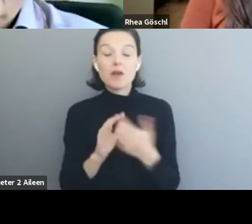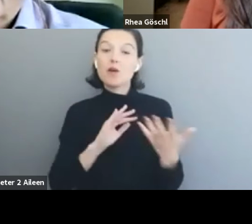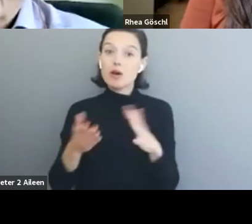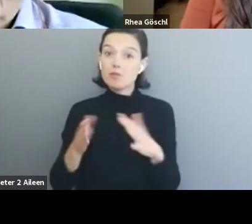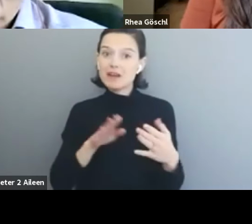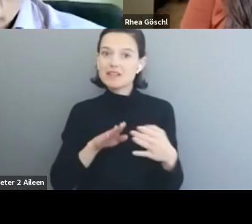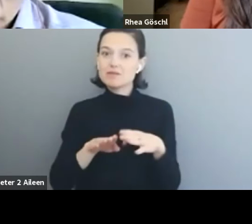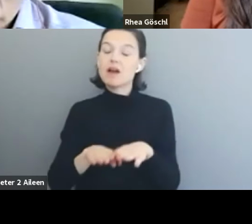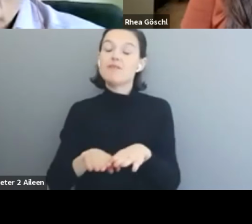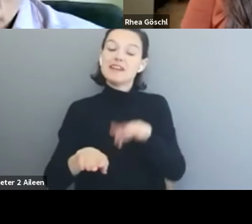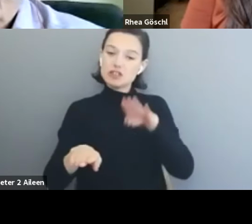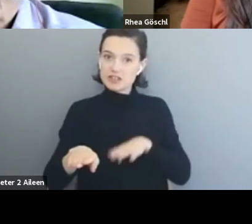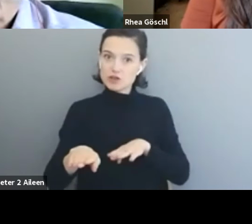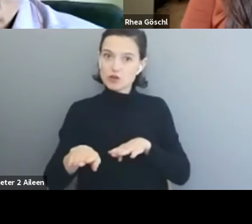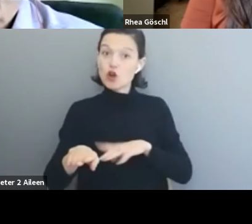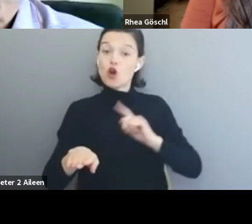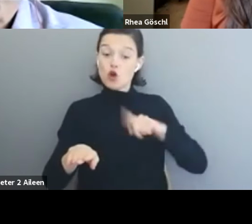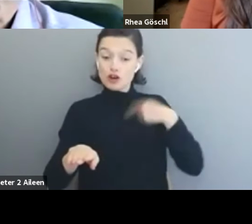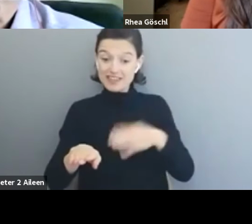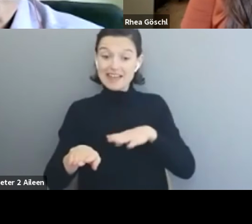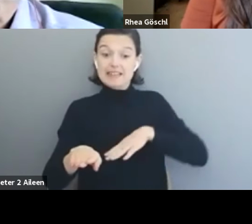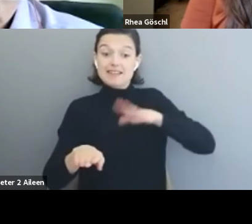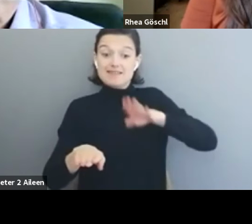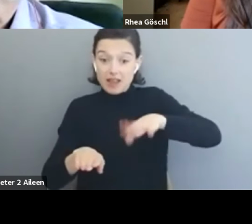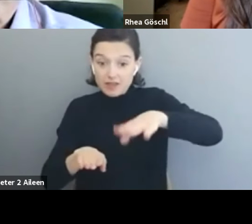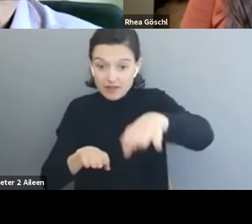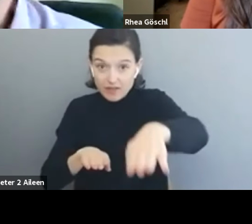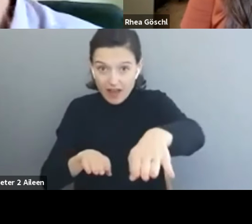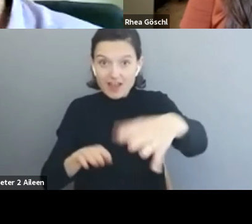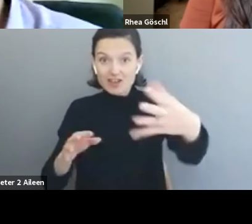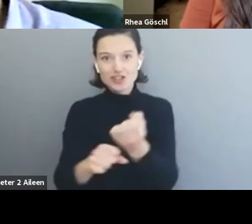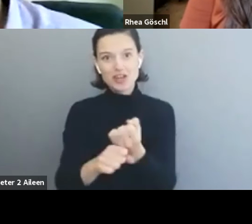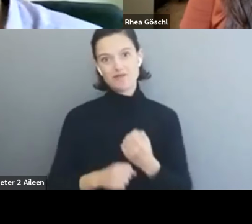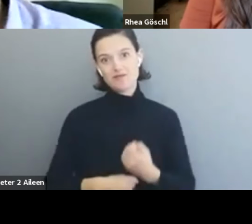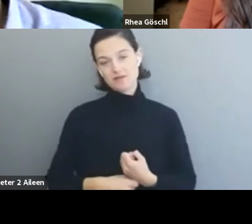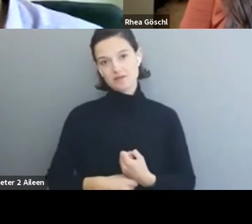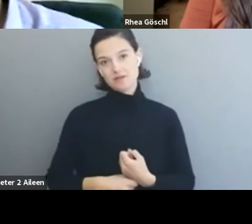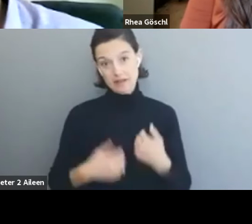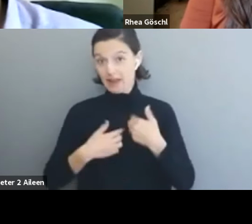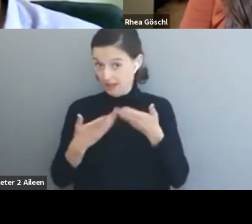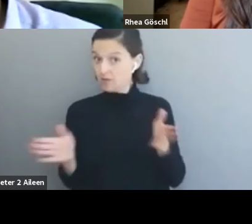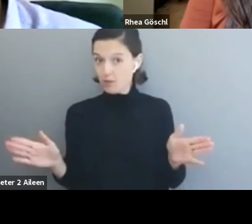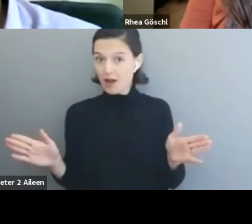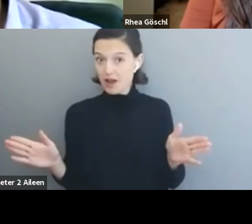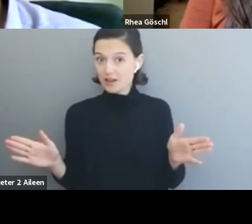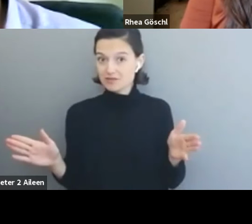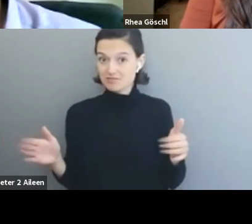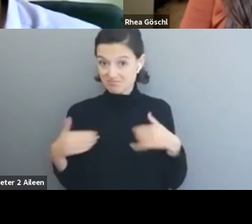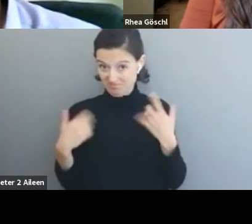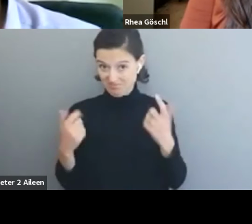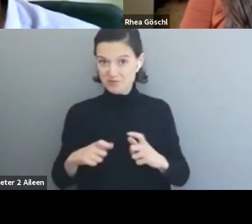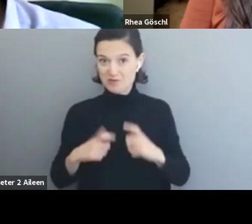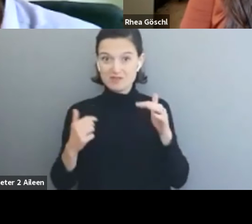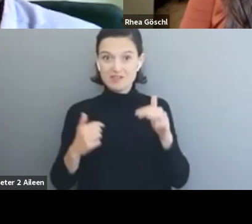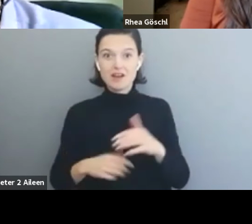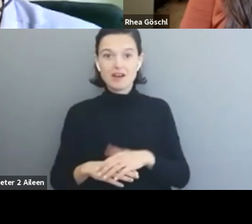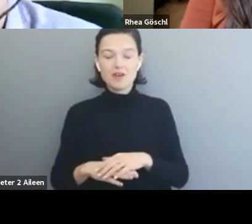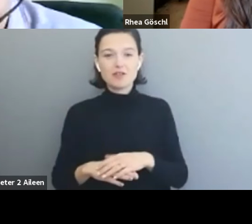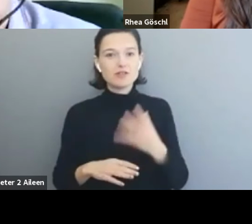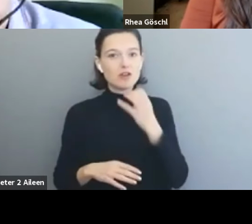um zwei nach vorne zu gehen. Dafür bin ich bereit. Was ich möchte, ist, dass die Fortschritte für das